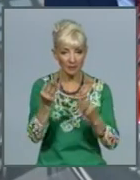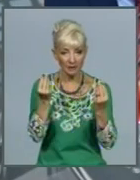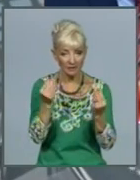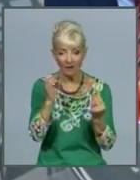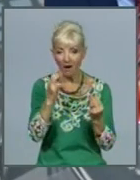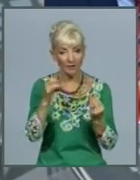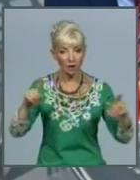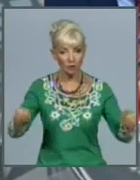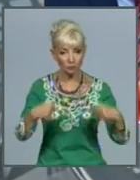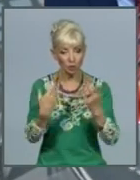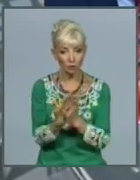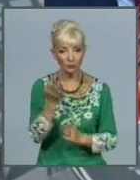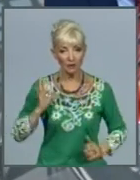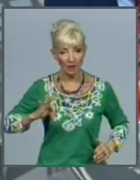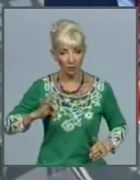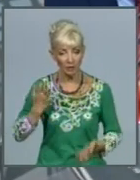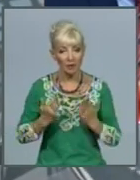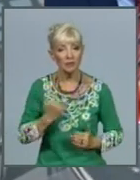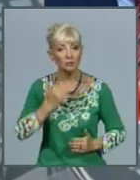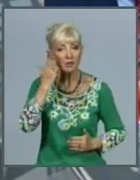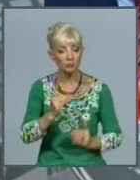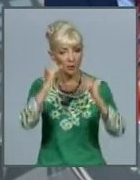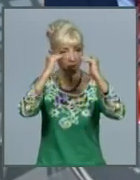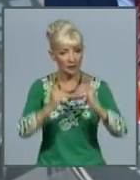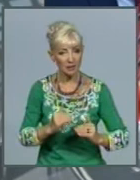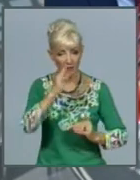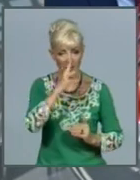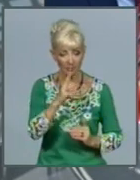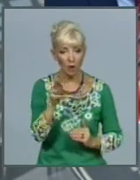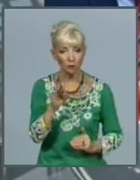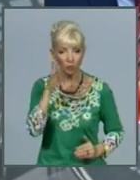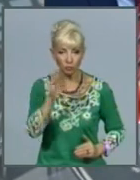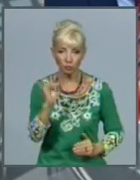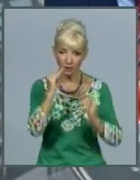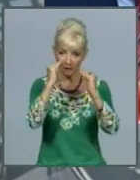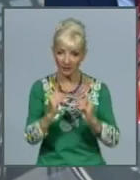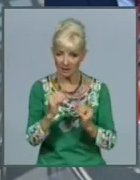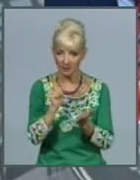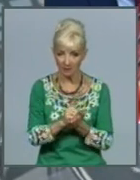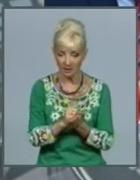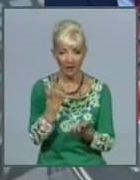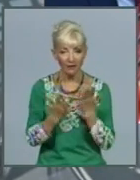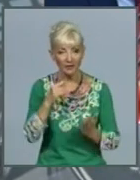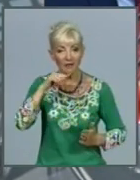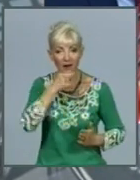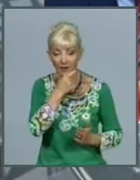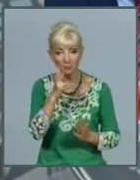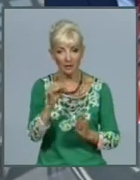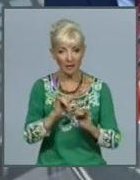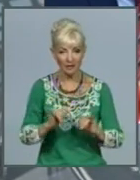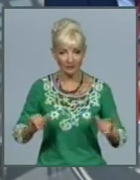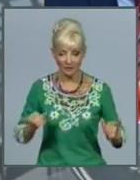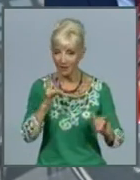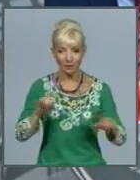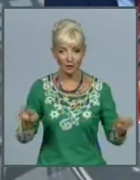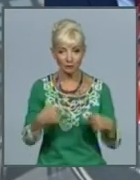доходів. Якщо у нас буде низька зарплата, то будуть і низькі пенсії. Якщо економіка не розвивається, не створюються нові робочі місця